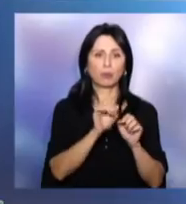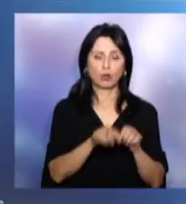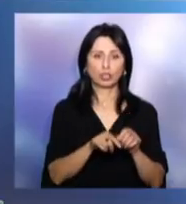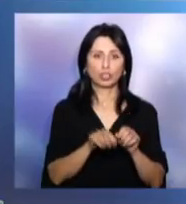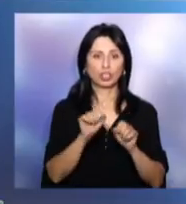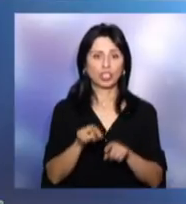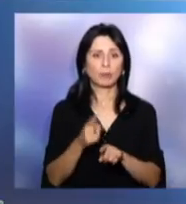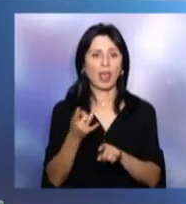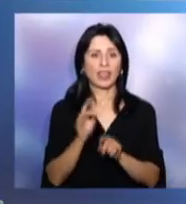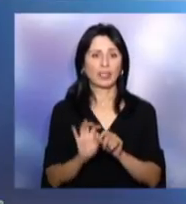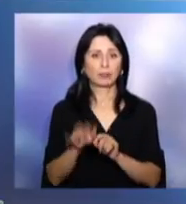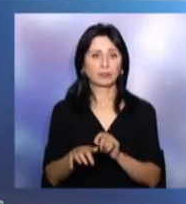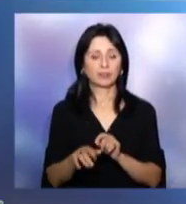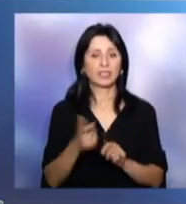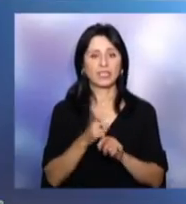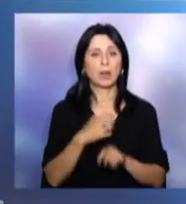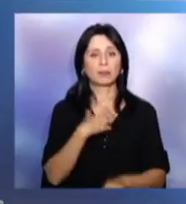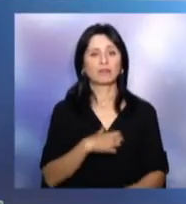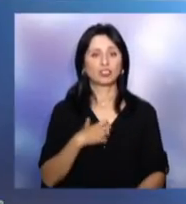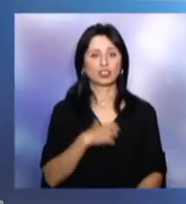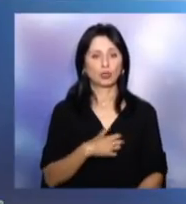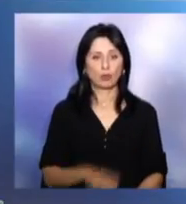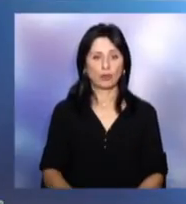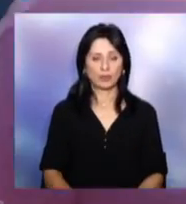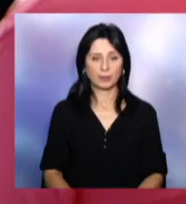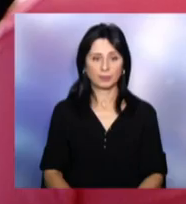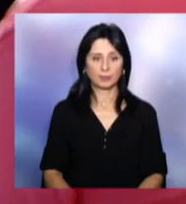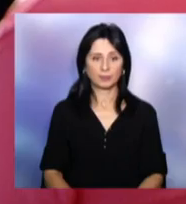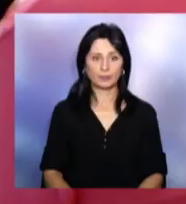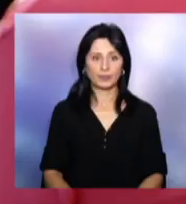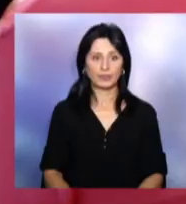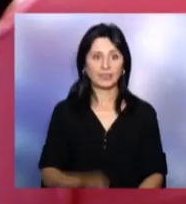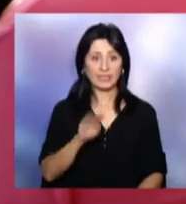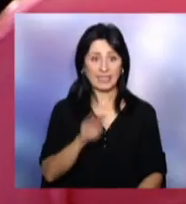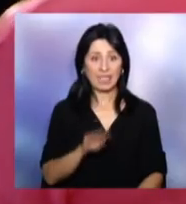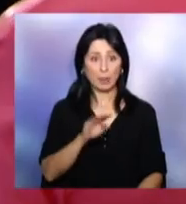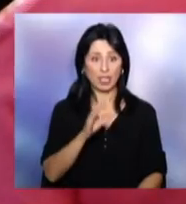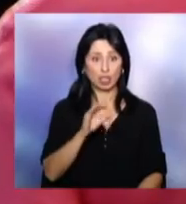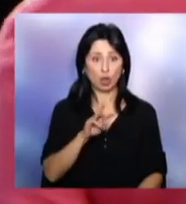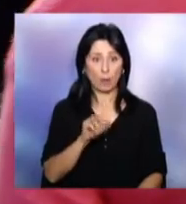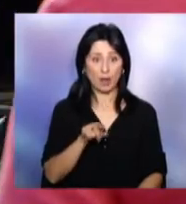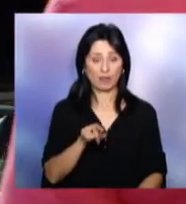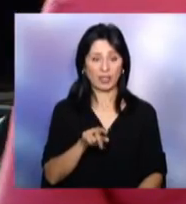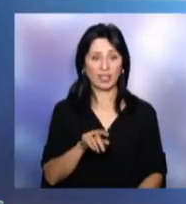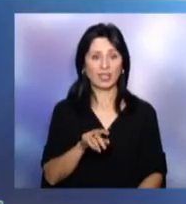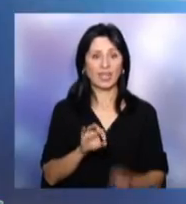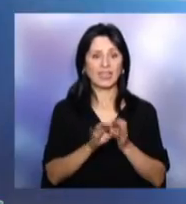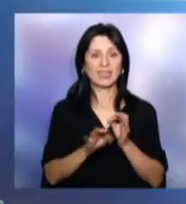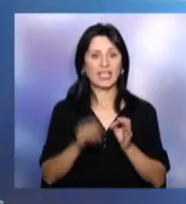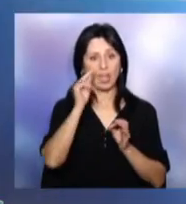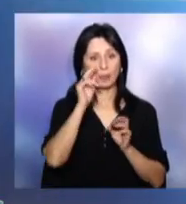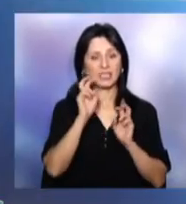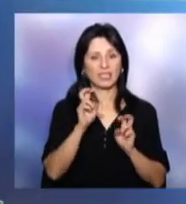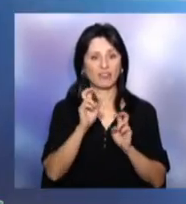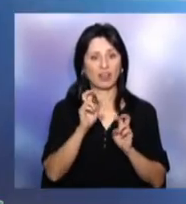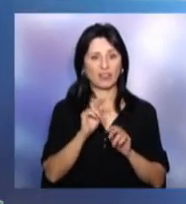მოხდეს გამოდინება. ძალიან მნიშვნელოვანია, რაც უფრო დაბლა სტომა მარცხენა მხარეს, ნაწლავის სწავლება